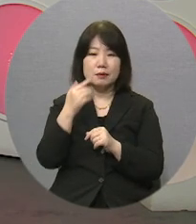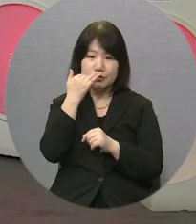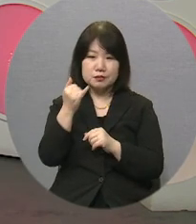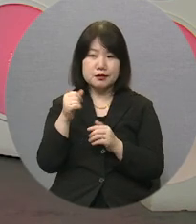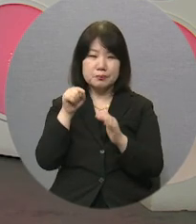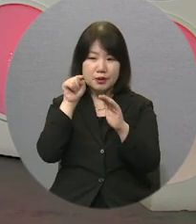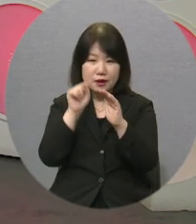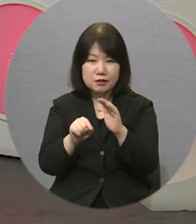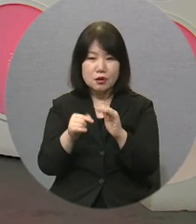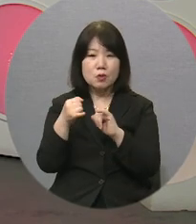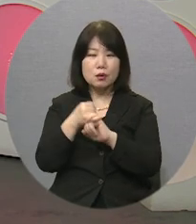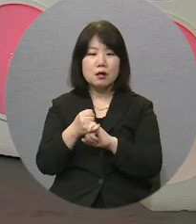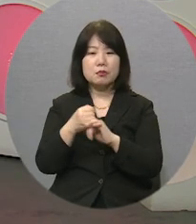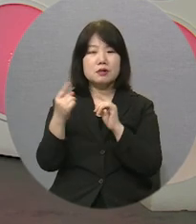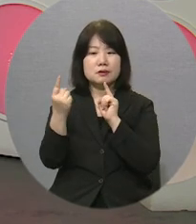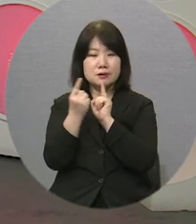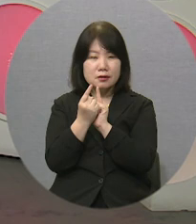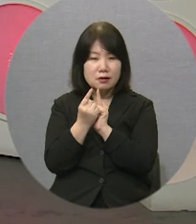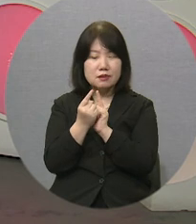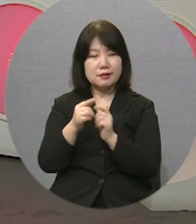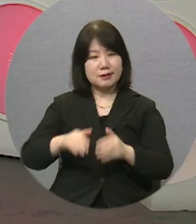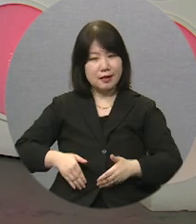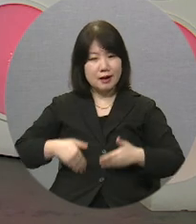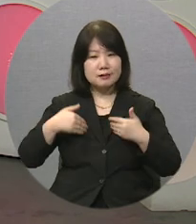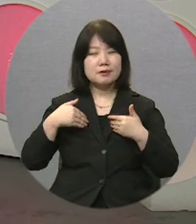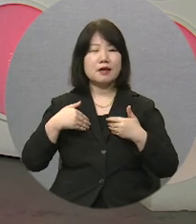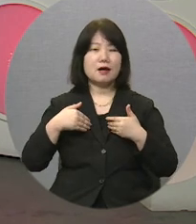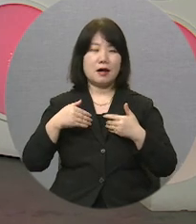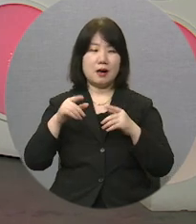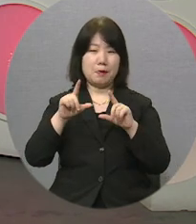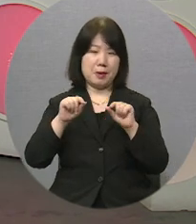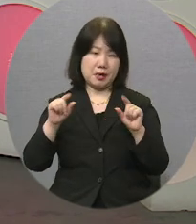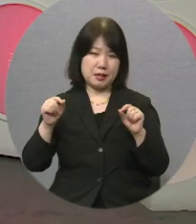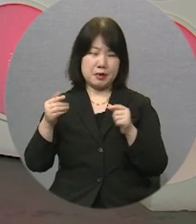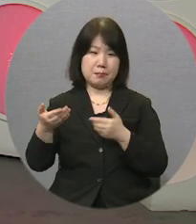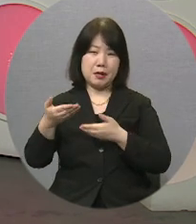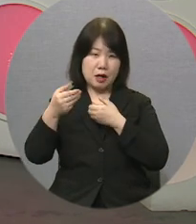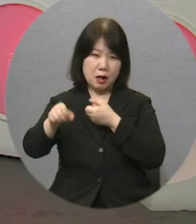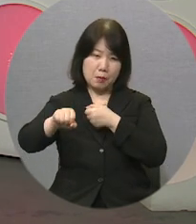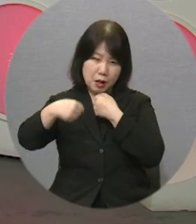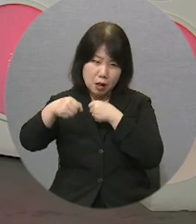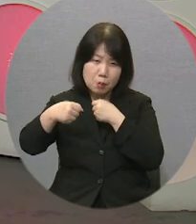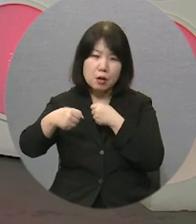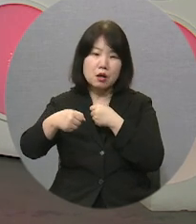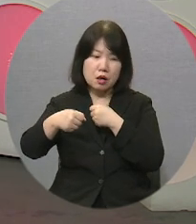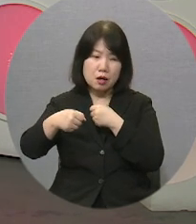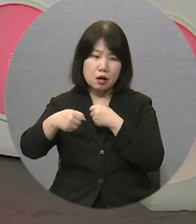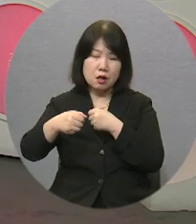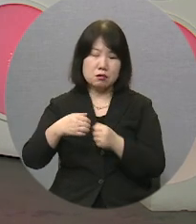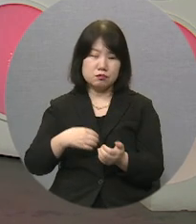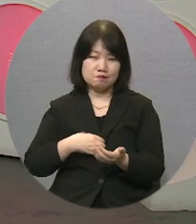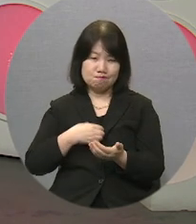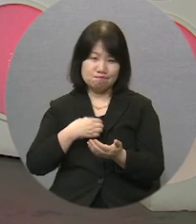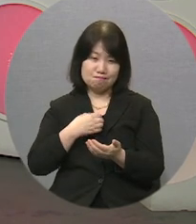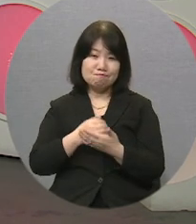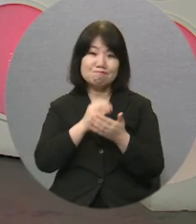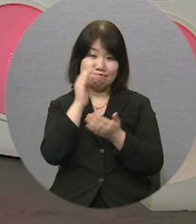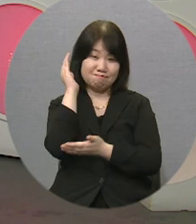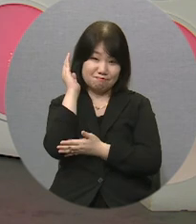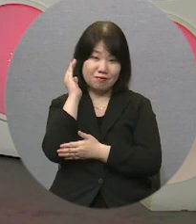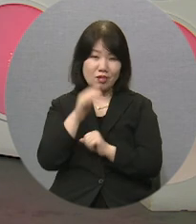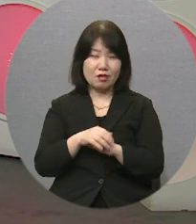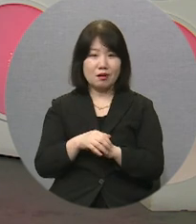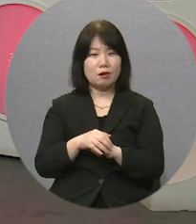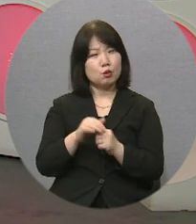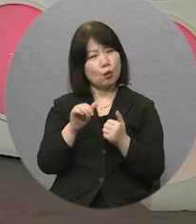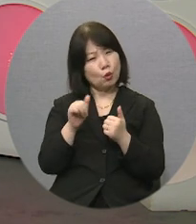찾아뵈서 네, 꼭 한번 인사드리면서 따뜻한 밥상 한번 함께 하시길 바라겠습니다. 아, 이거 감동적이네요. 그죠? 일단 그래도 돌아가시는